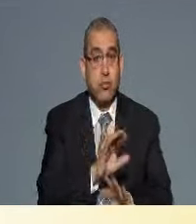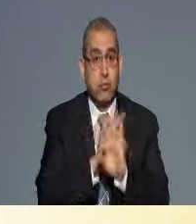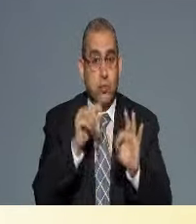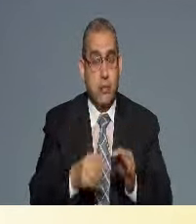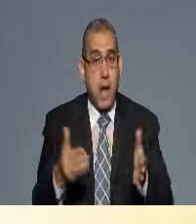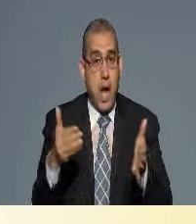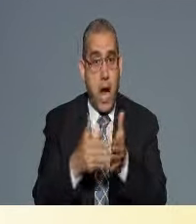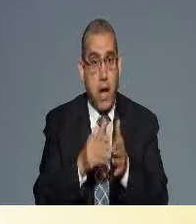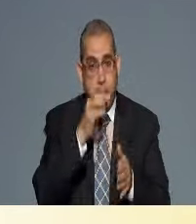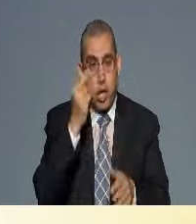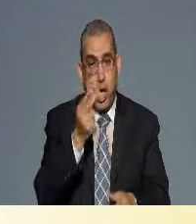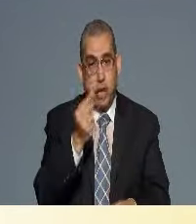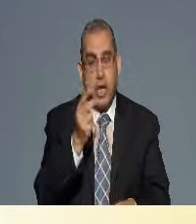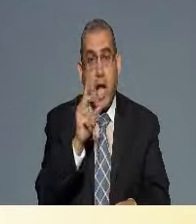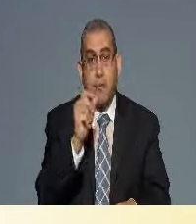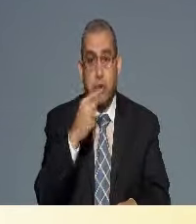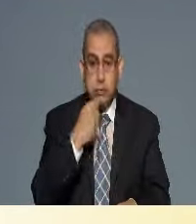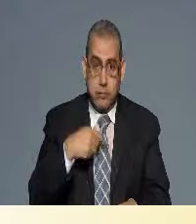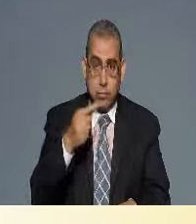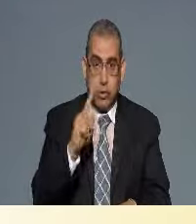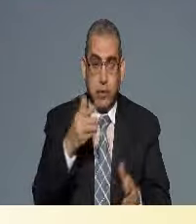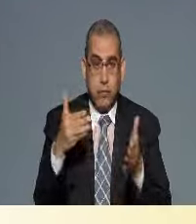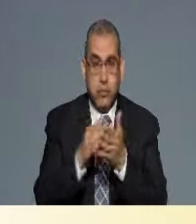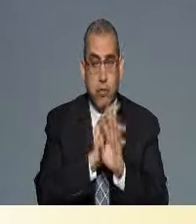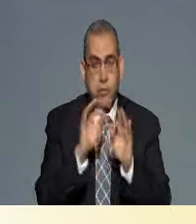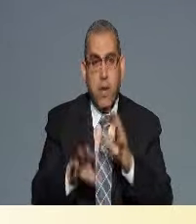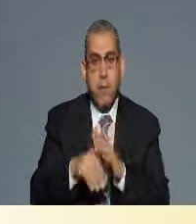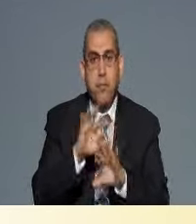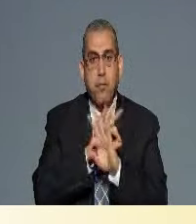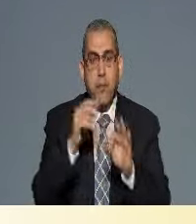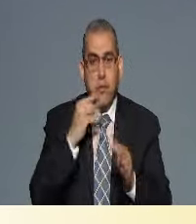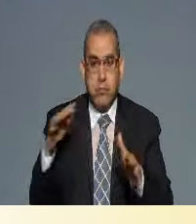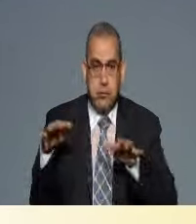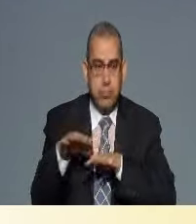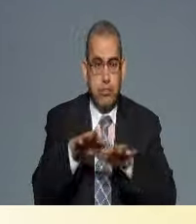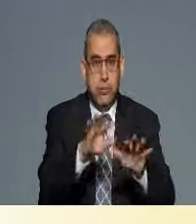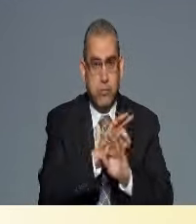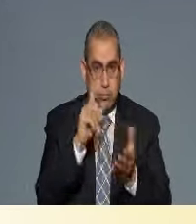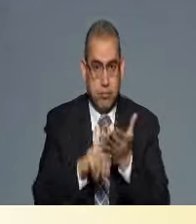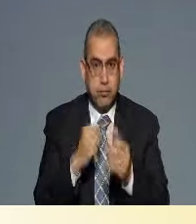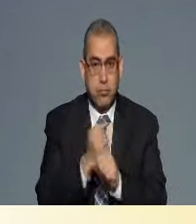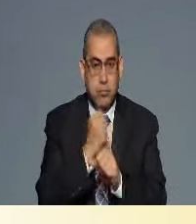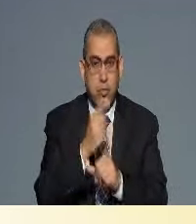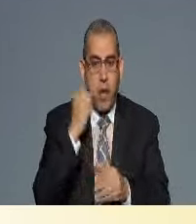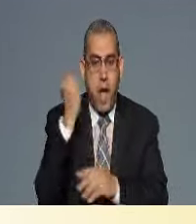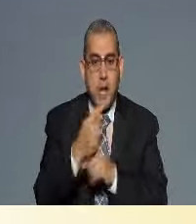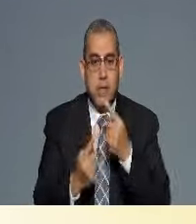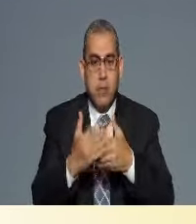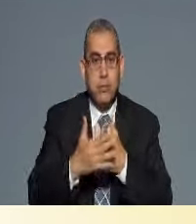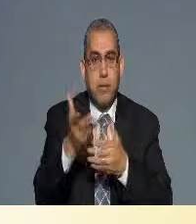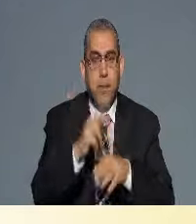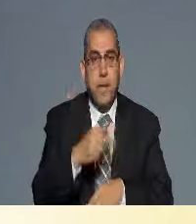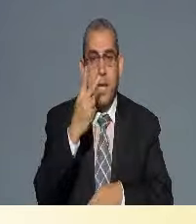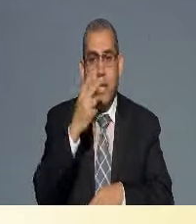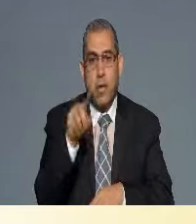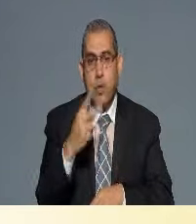في 2025 هيكون المسار ده بالكامل داخل مؤمد عليه مساحة زراعية مستصلحة